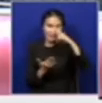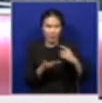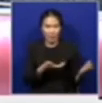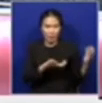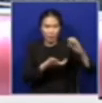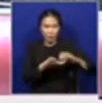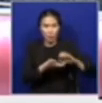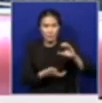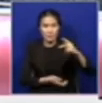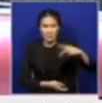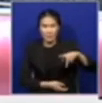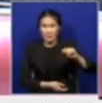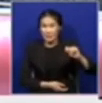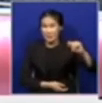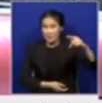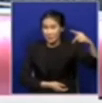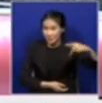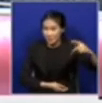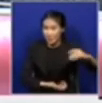CPTPP